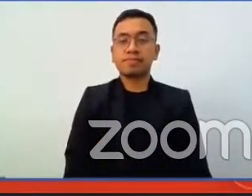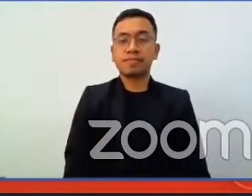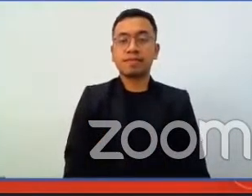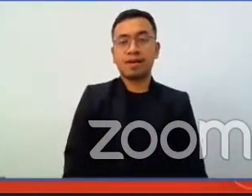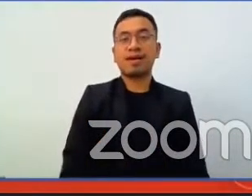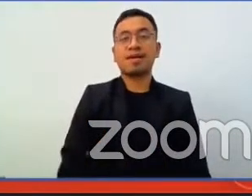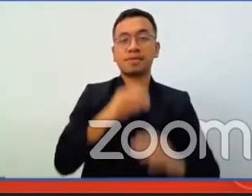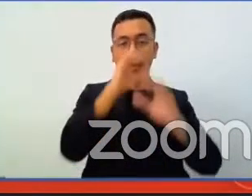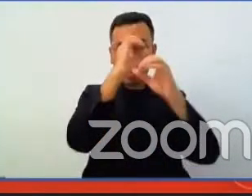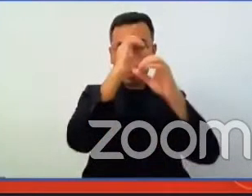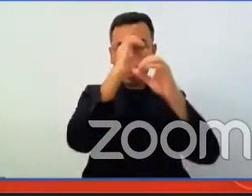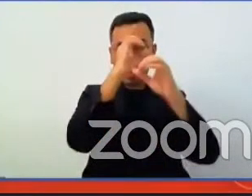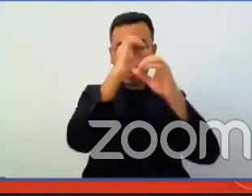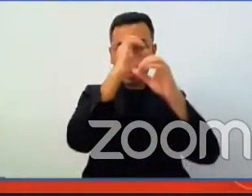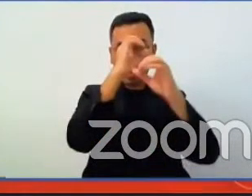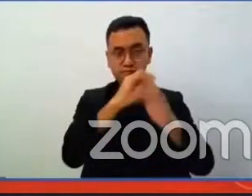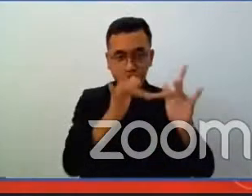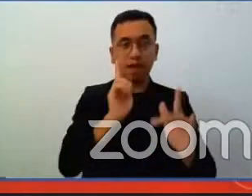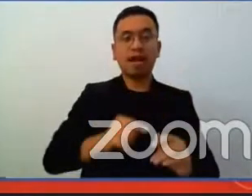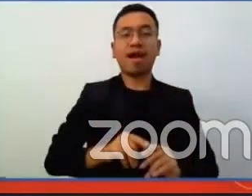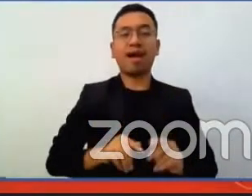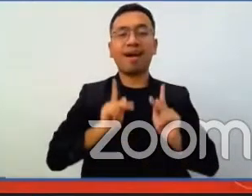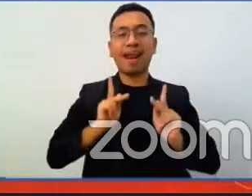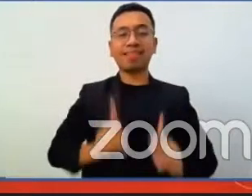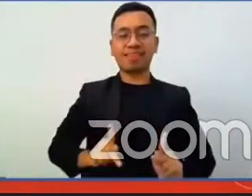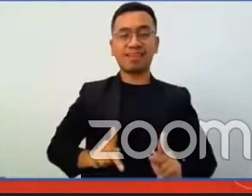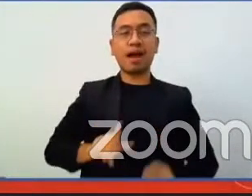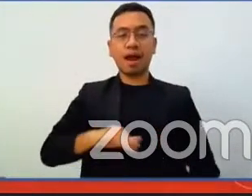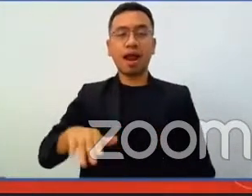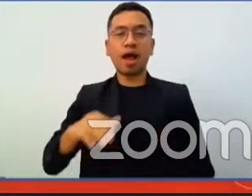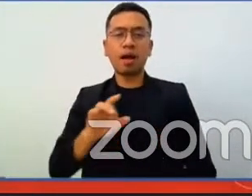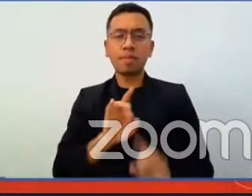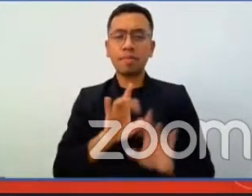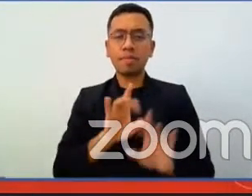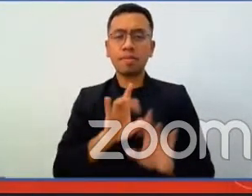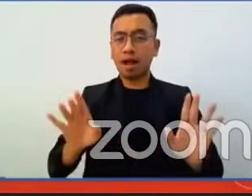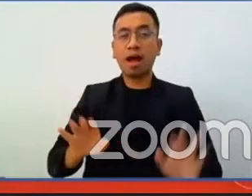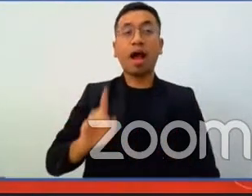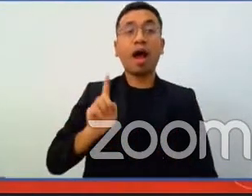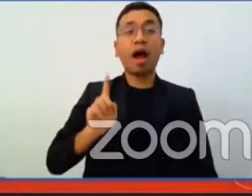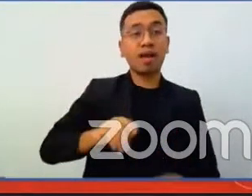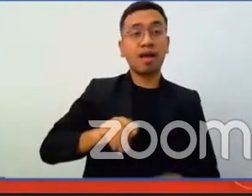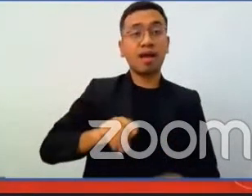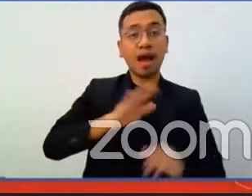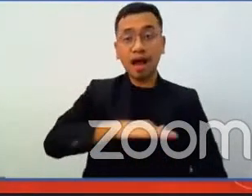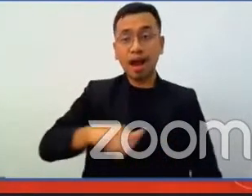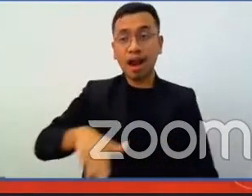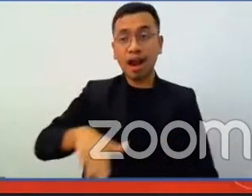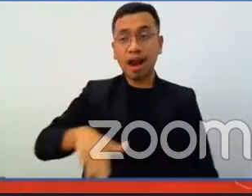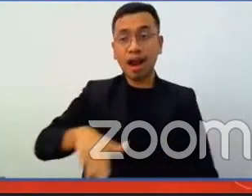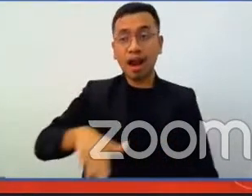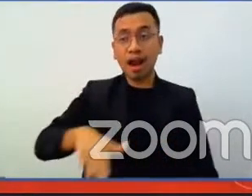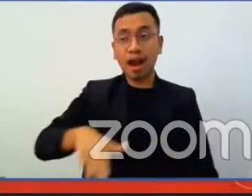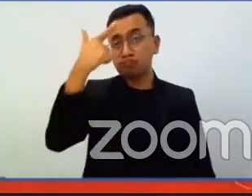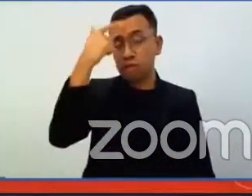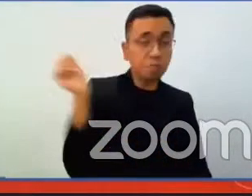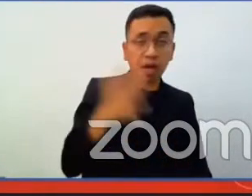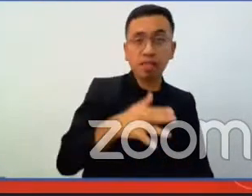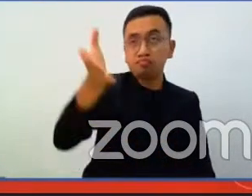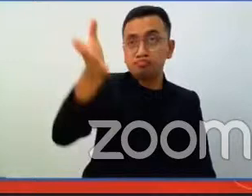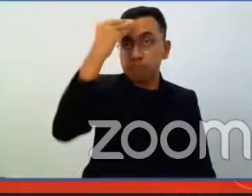mampu menyesuaikan karakter siswa berbeda-beda. Ada yang siswa cepat belajarnya, ada yang lambat belajarnya. Sejauh